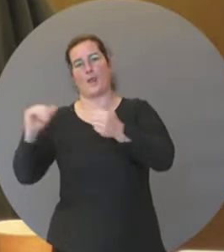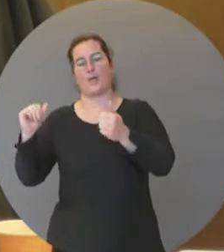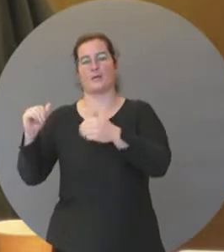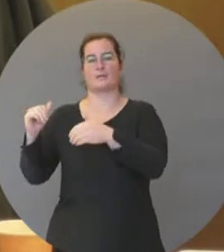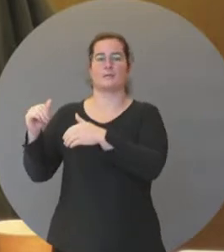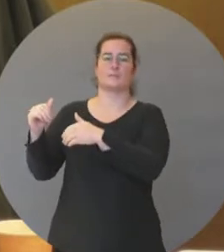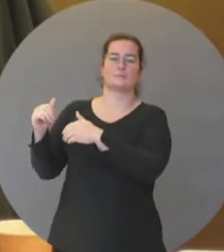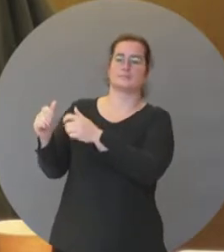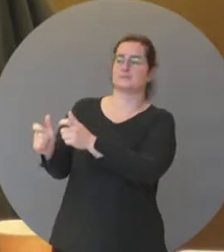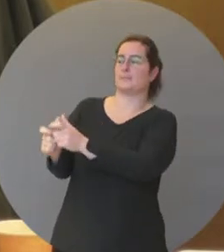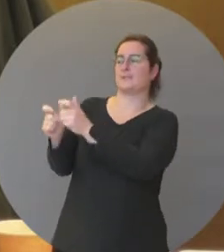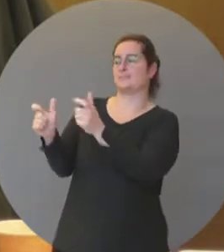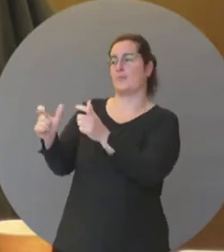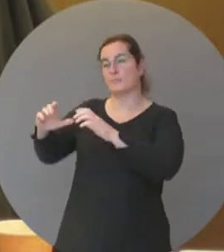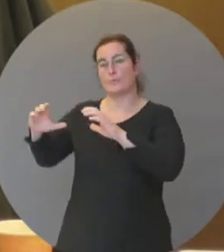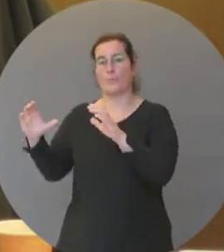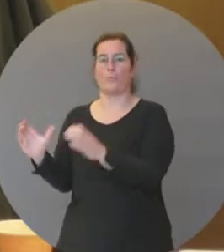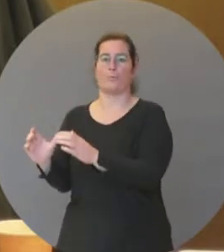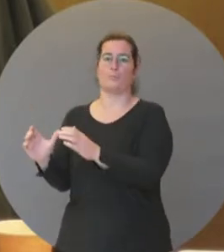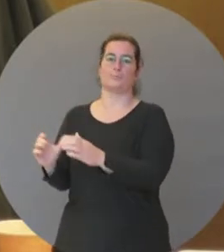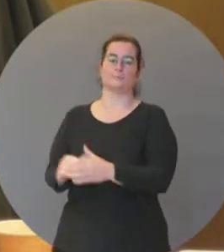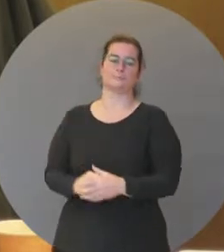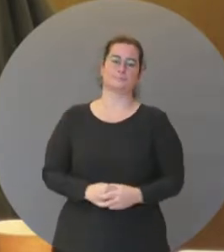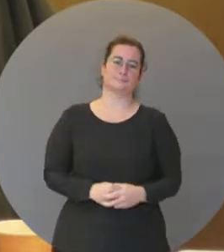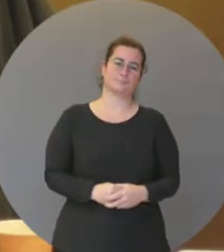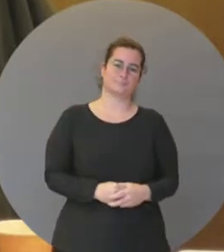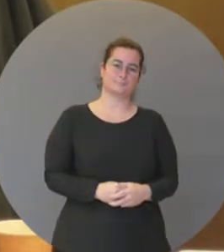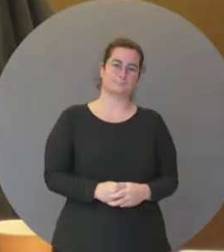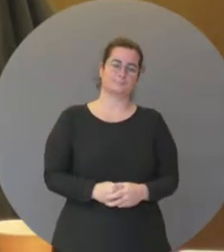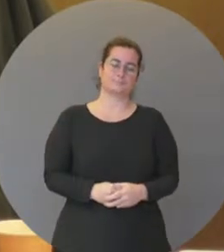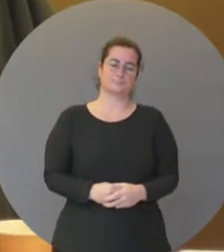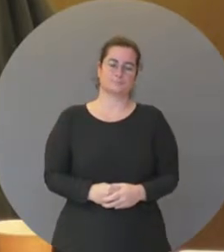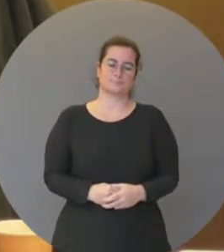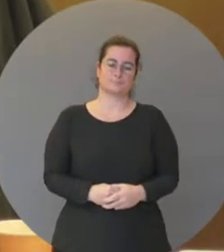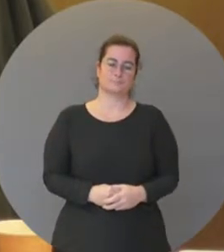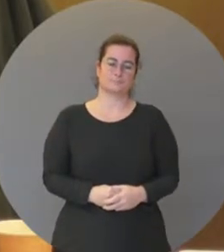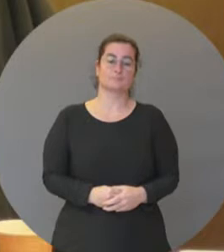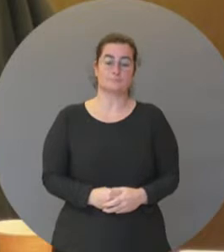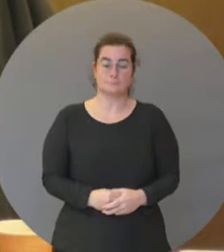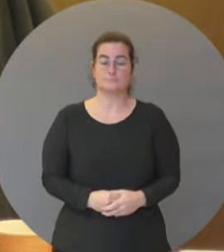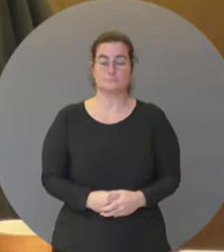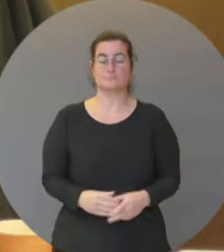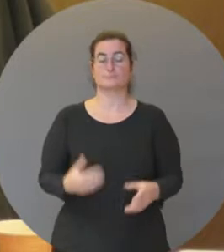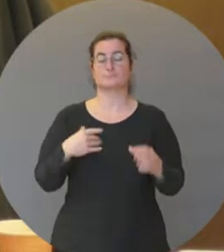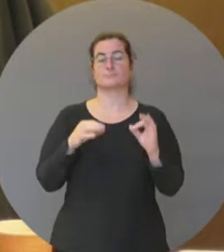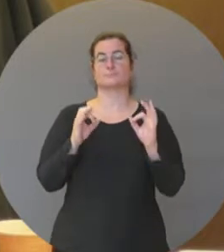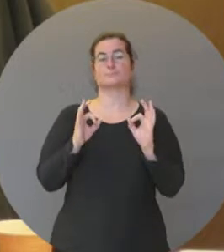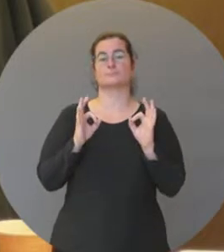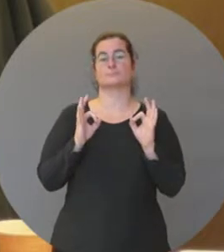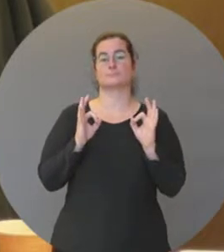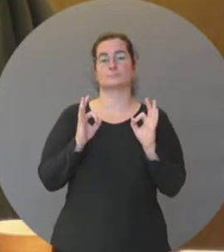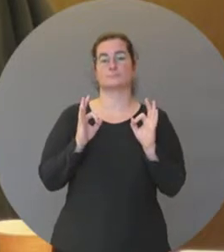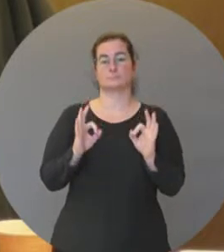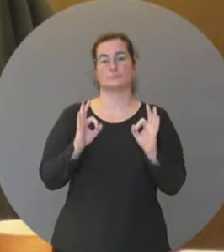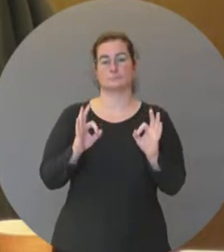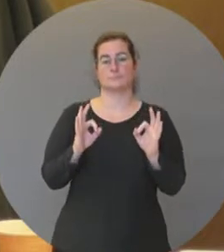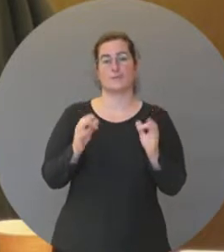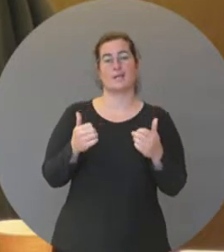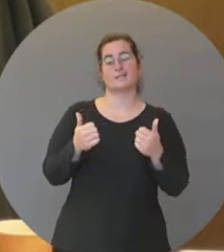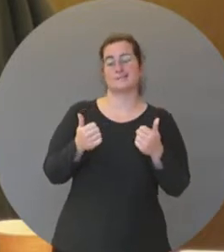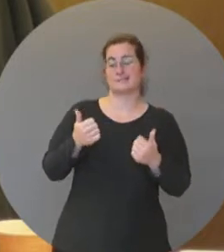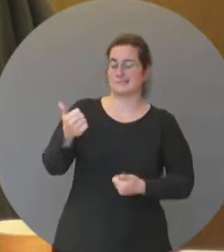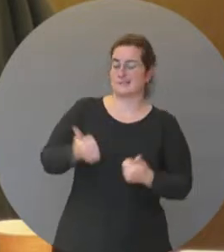établissement plus collectif et donc je pense effectivement que un service public